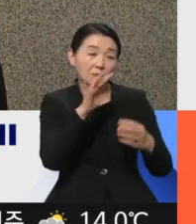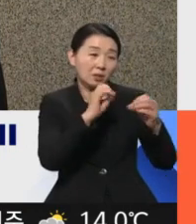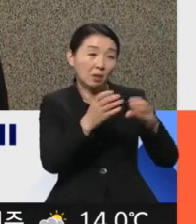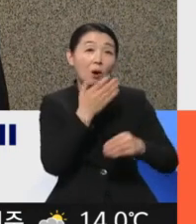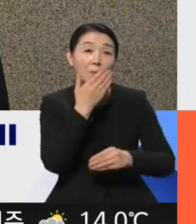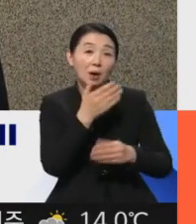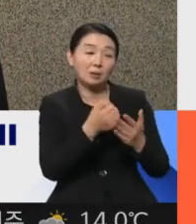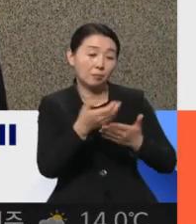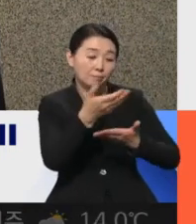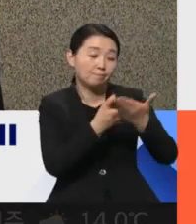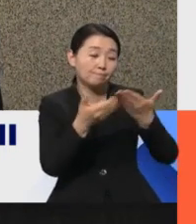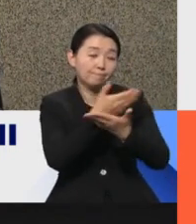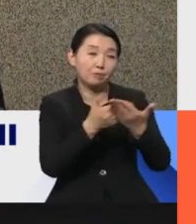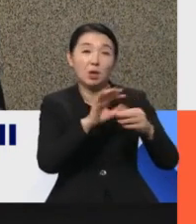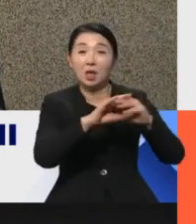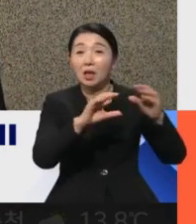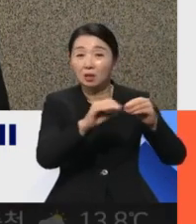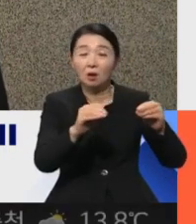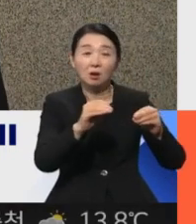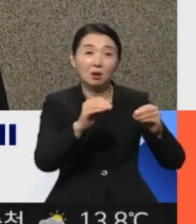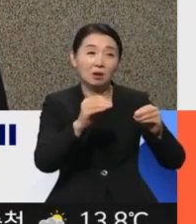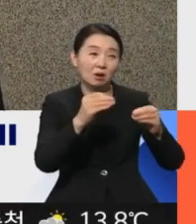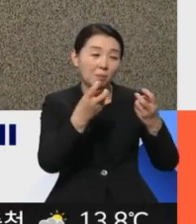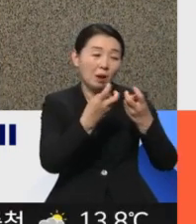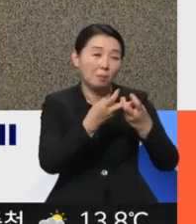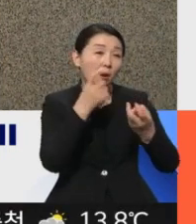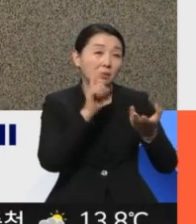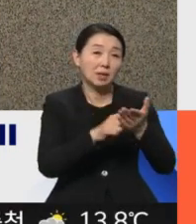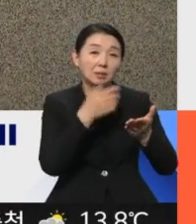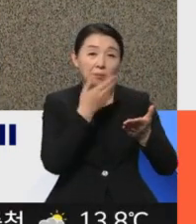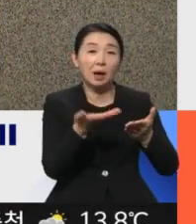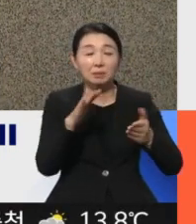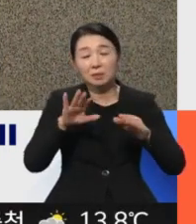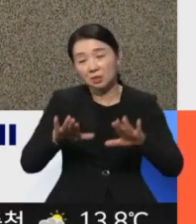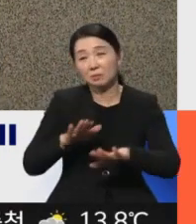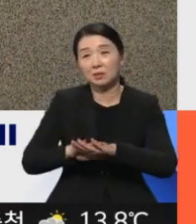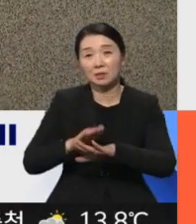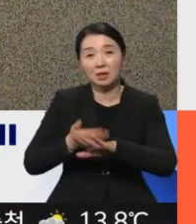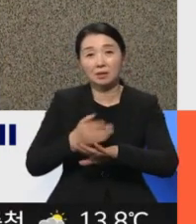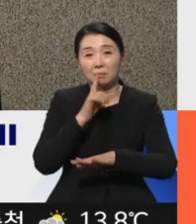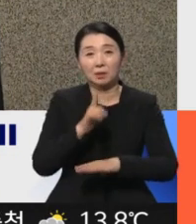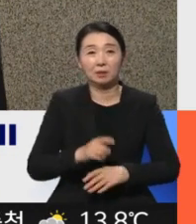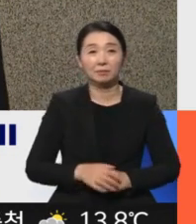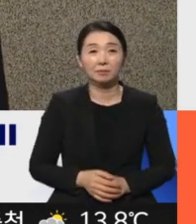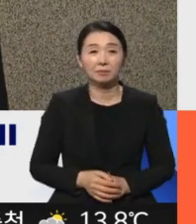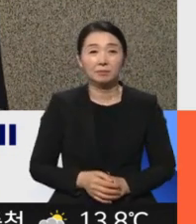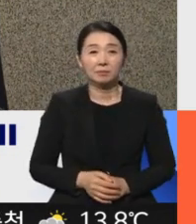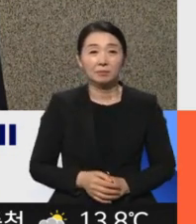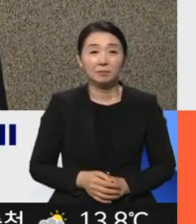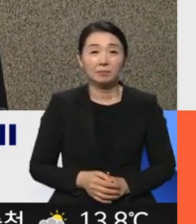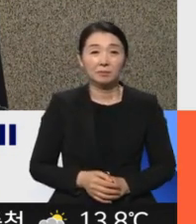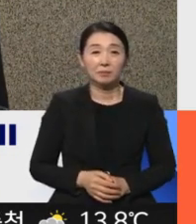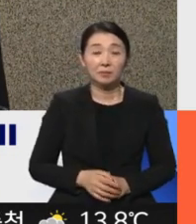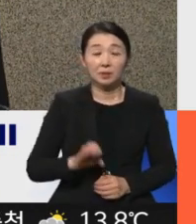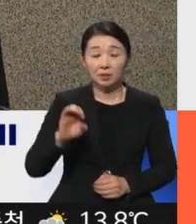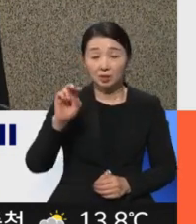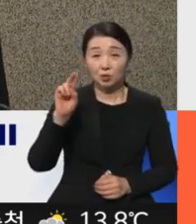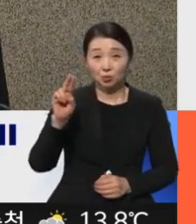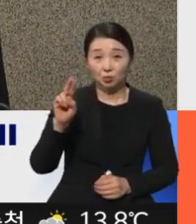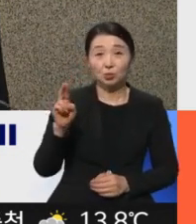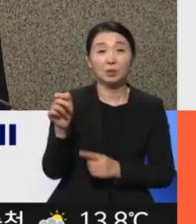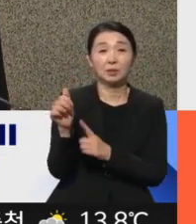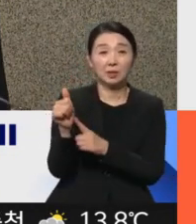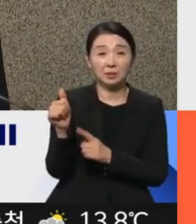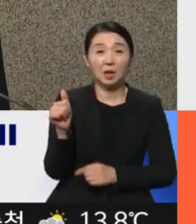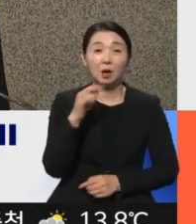있었기에 교리를 통해서 해결책을 찾을 수 있었는데 지금은 그렇지 않다고 말했다 이렇게 전했습니다 페르난데스 이유대사가